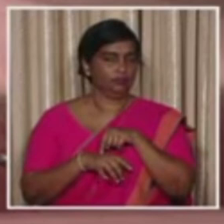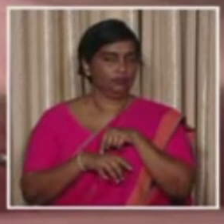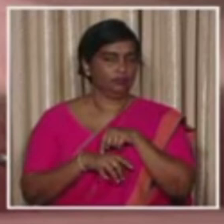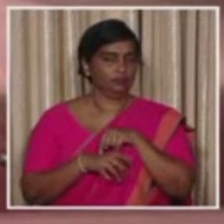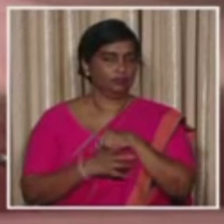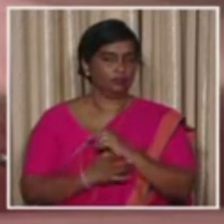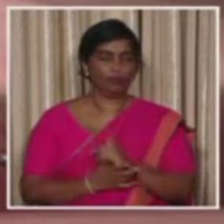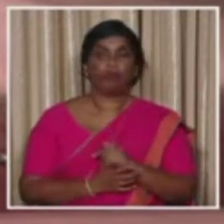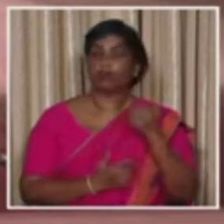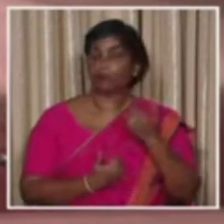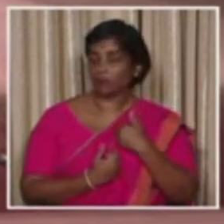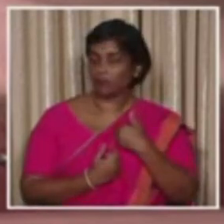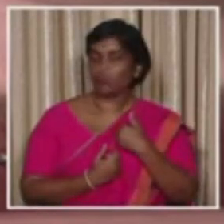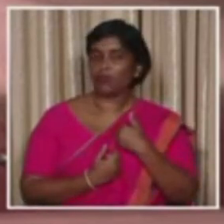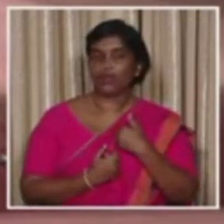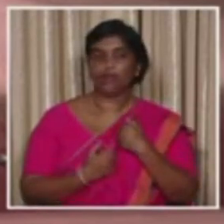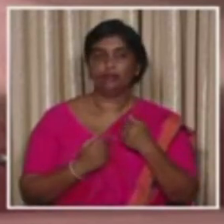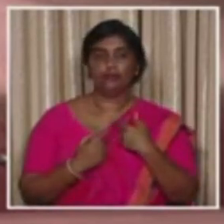விடுதலைக்காக போராடுகின்ற போராளிகள்,